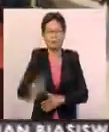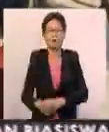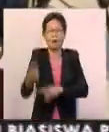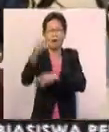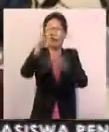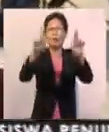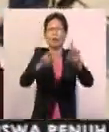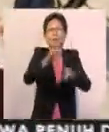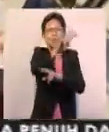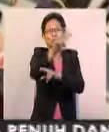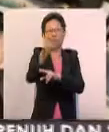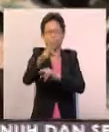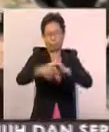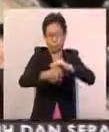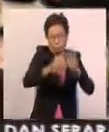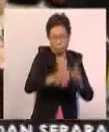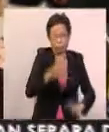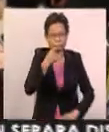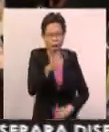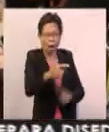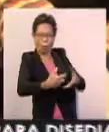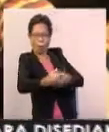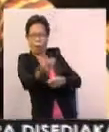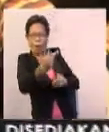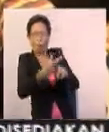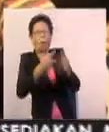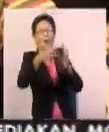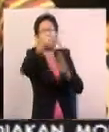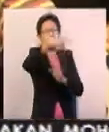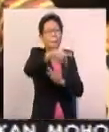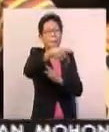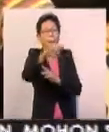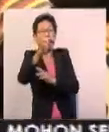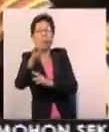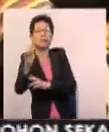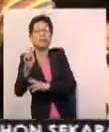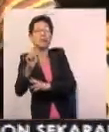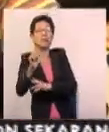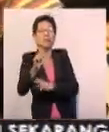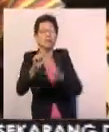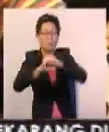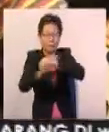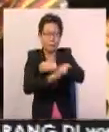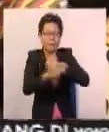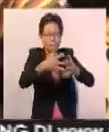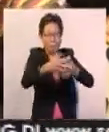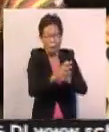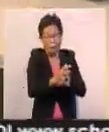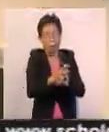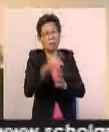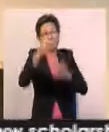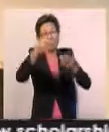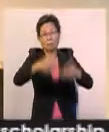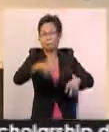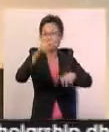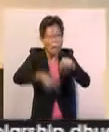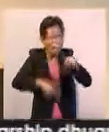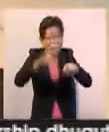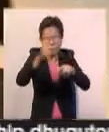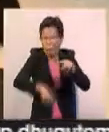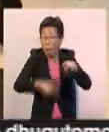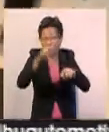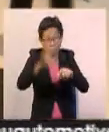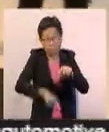Rabu lalu, 22 penyewa diarah keluar dari projek perumahan rakyat PPR Taman Manggis selepas hilang kelayakan